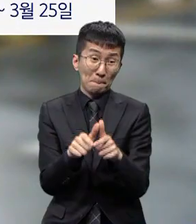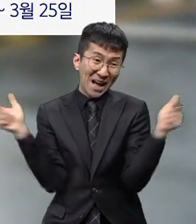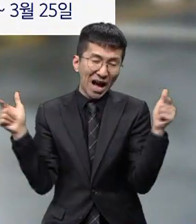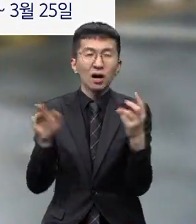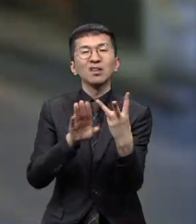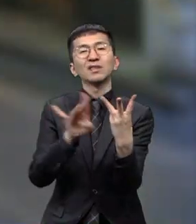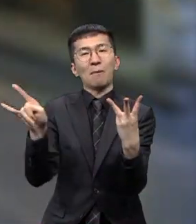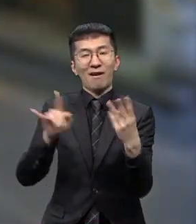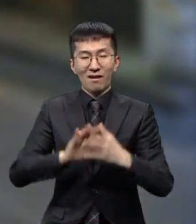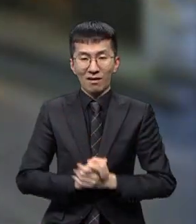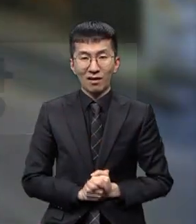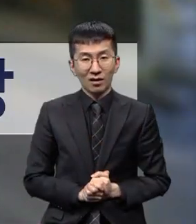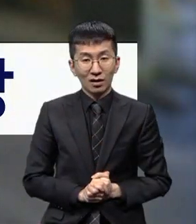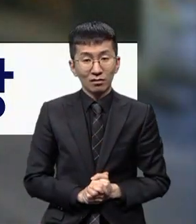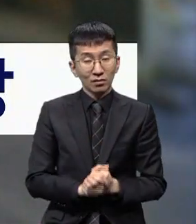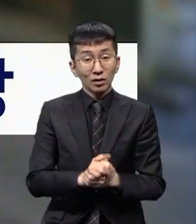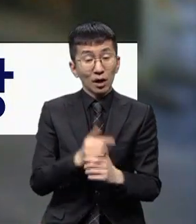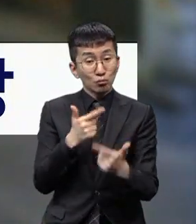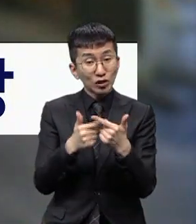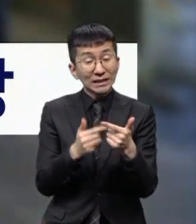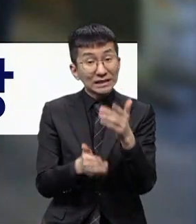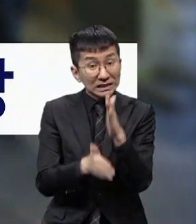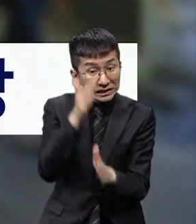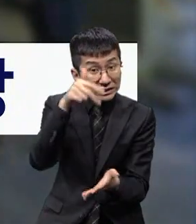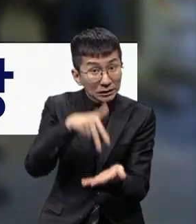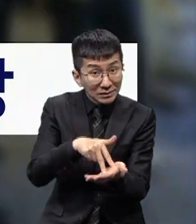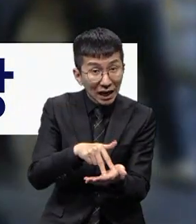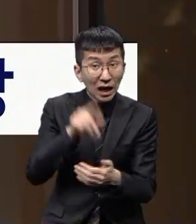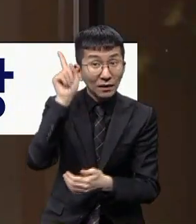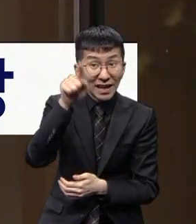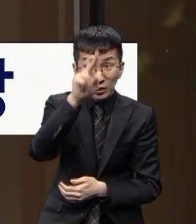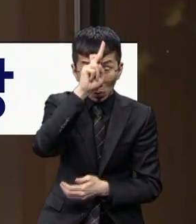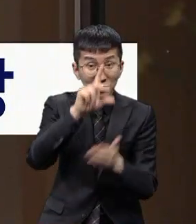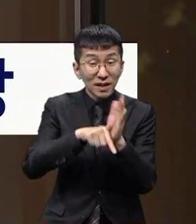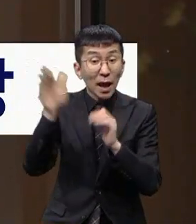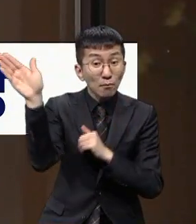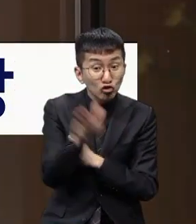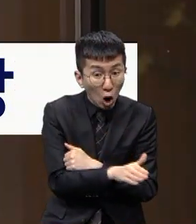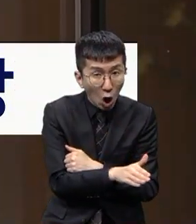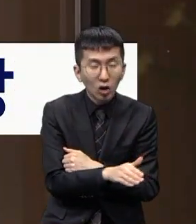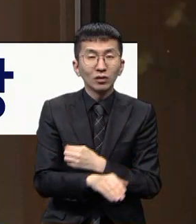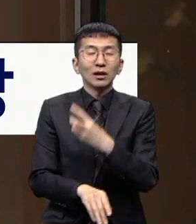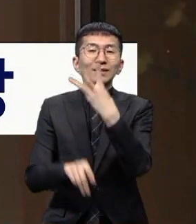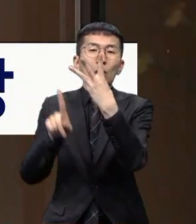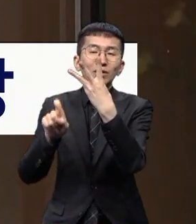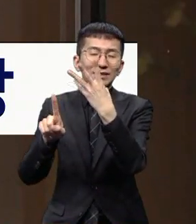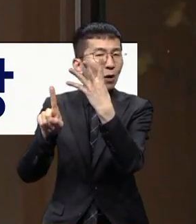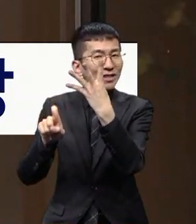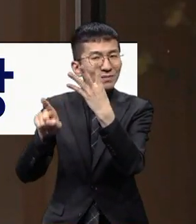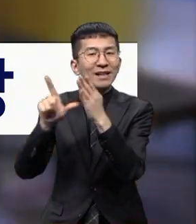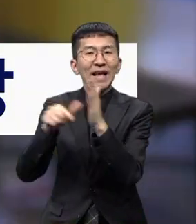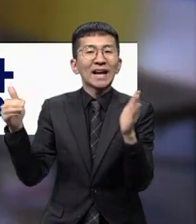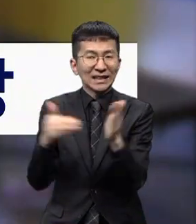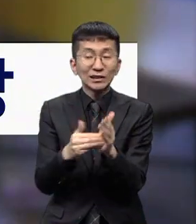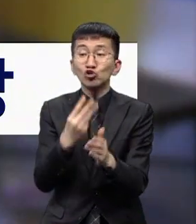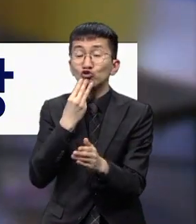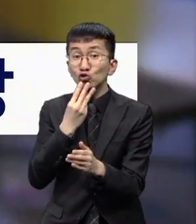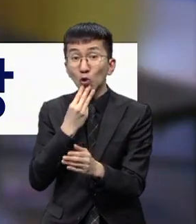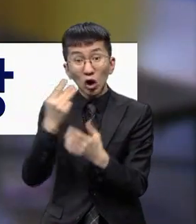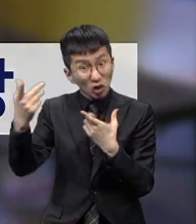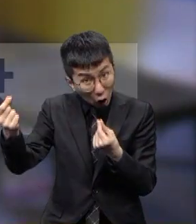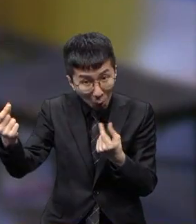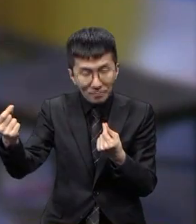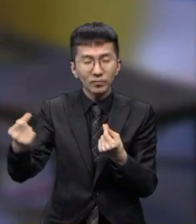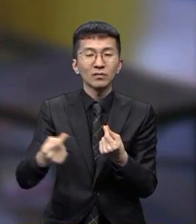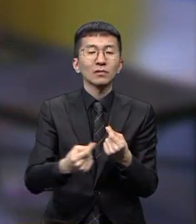많아졌습니다. 부산시는 내일 정오부터 11일까지 사회적 거리 두기를 수도권처럼 2단계로